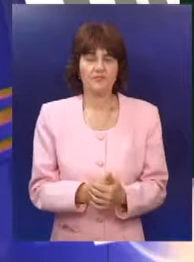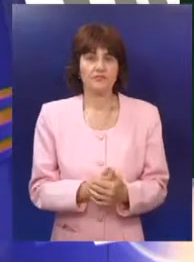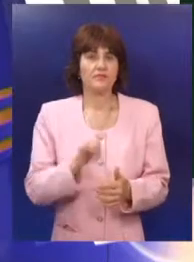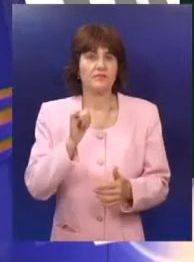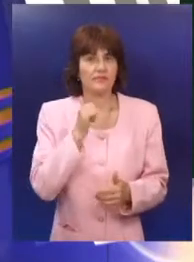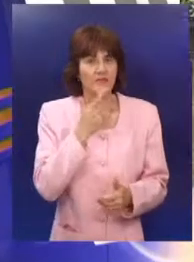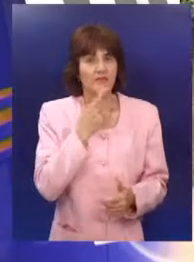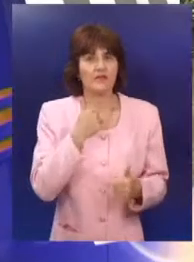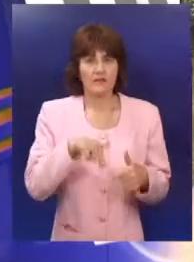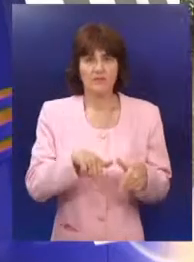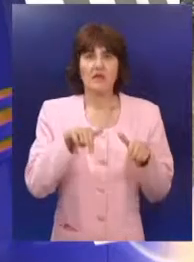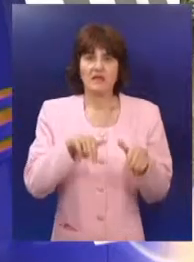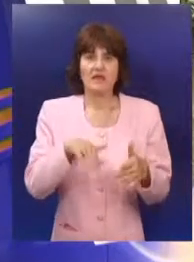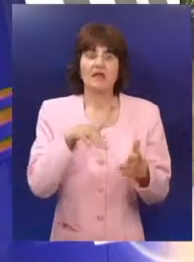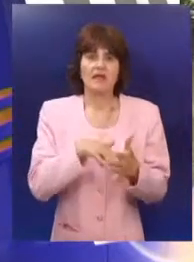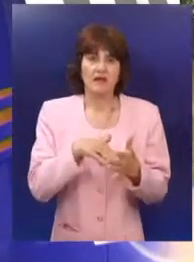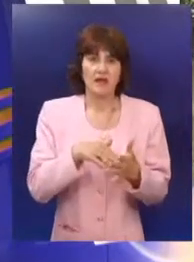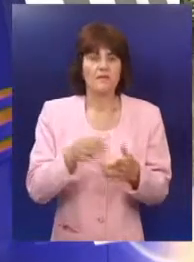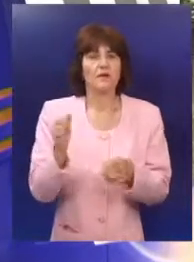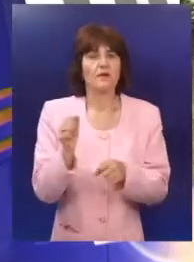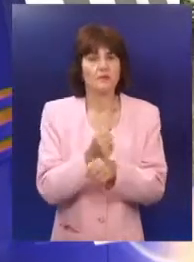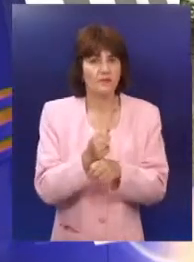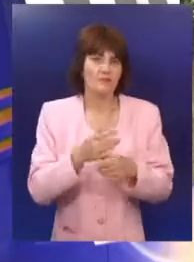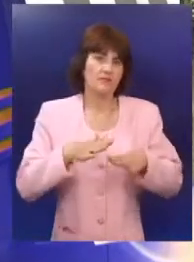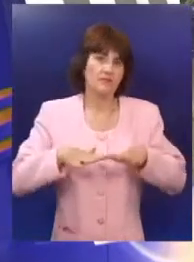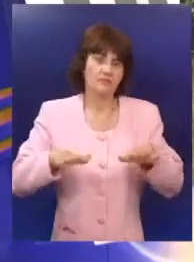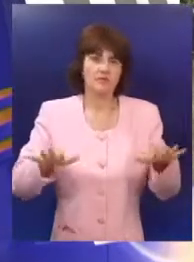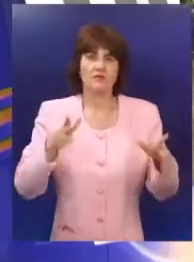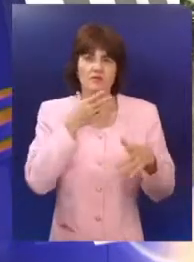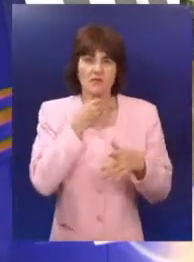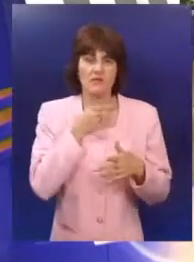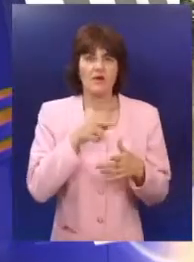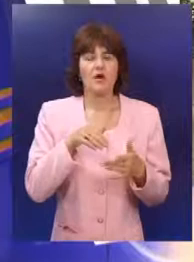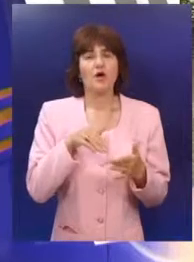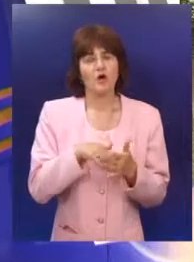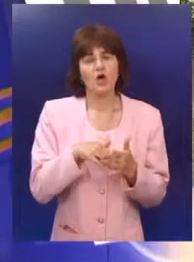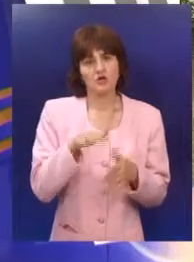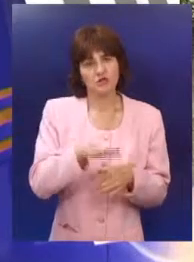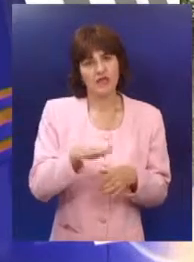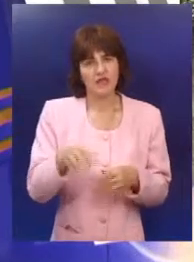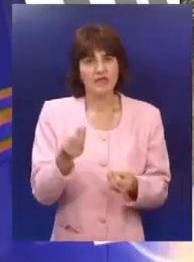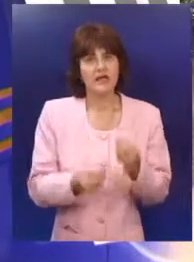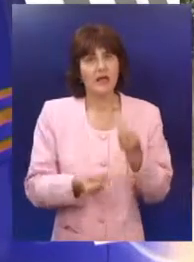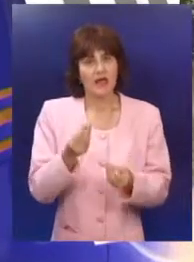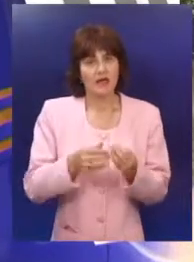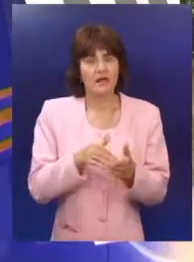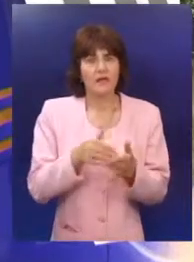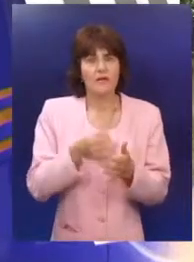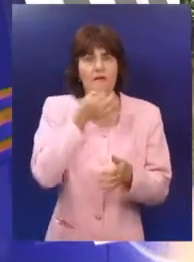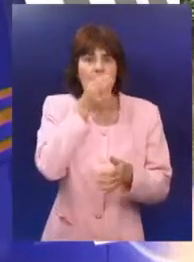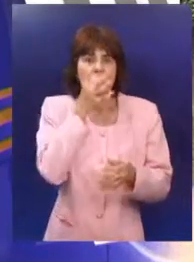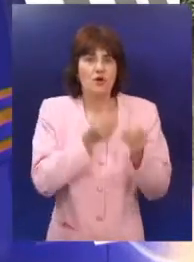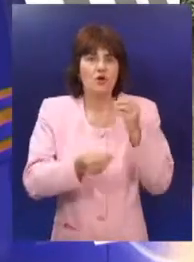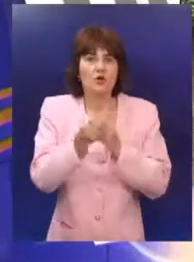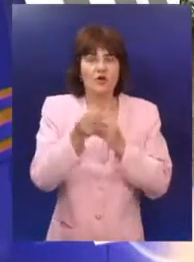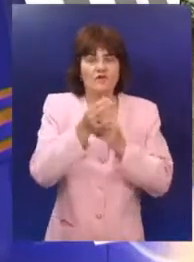da se sviđa, treba u ovo ulagati, ne samo u, ni ja ne znam kakve stvari. Malo još i dečje igralište obnoviti, još